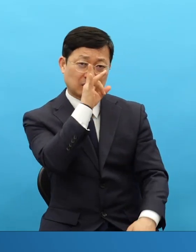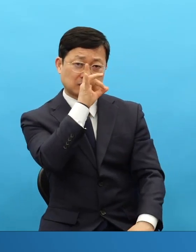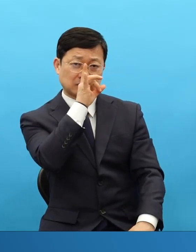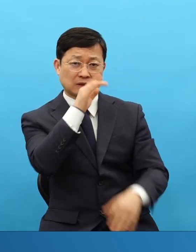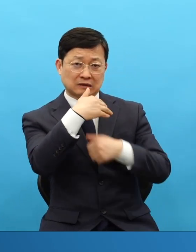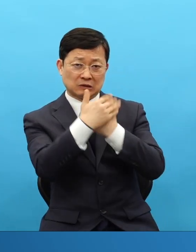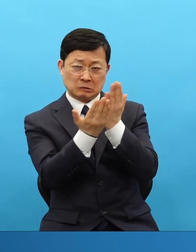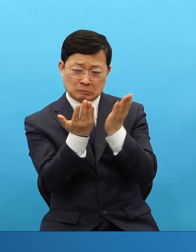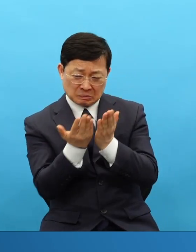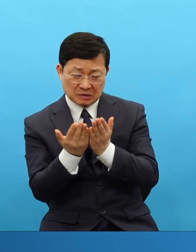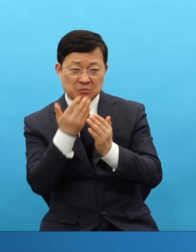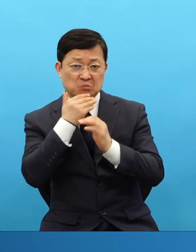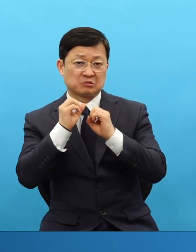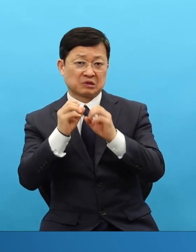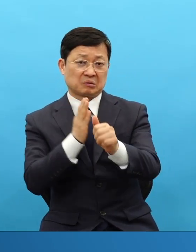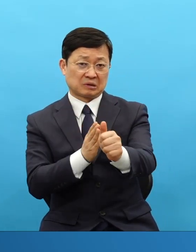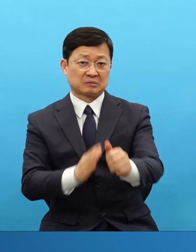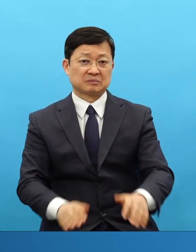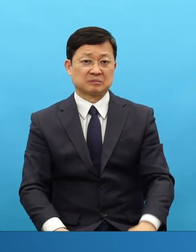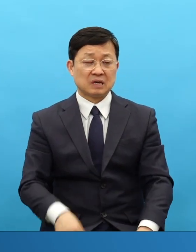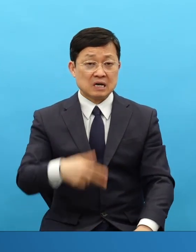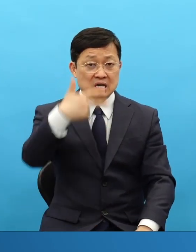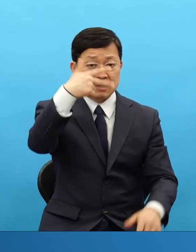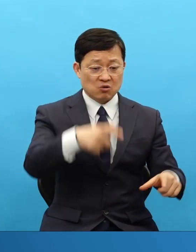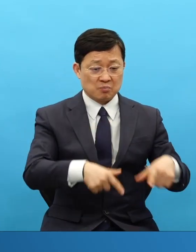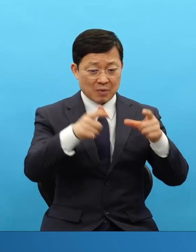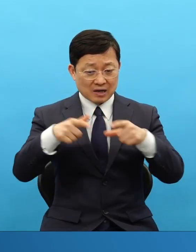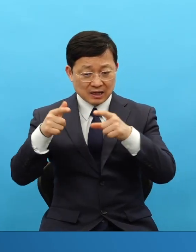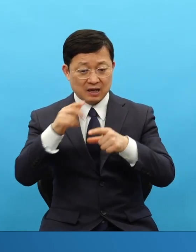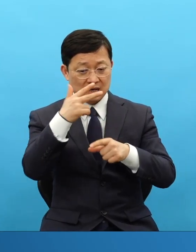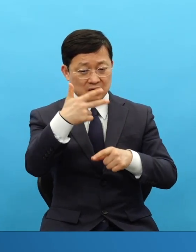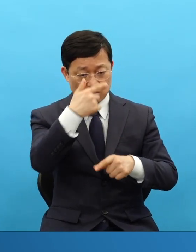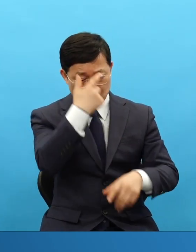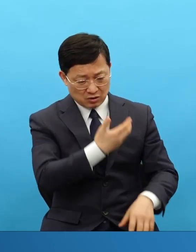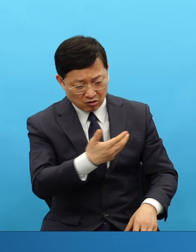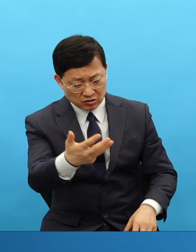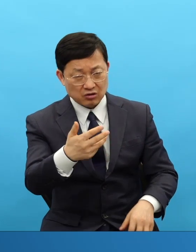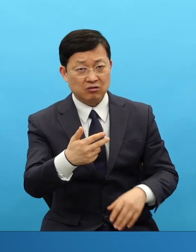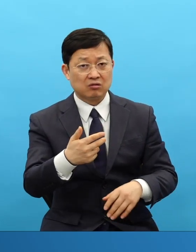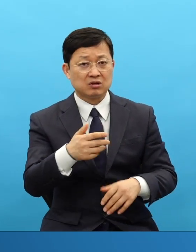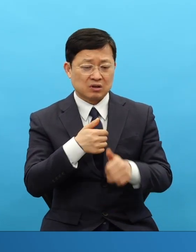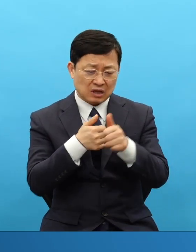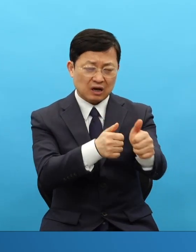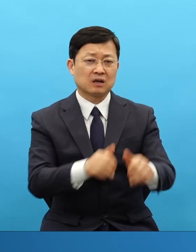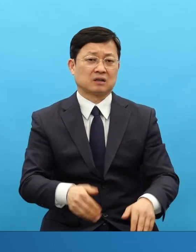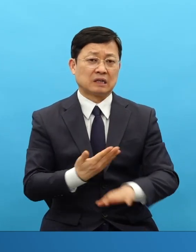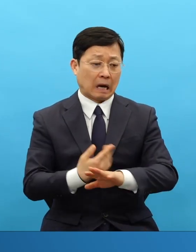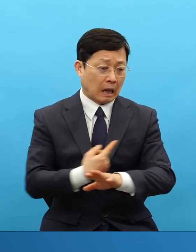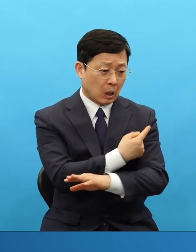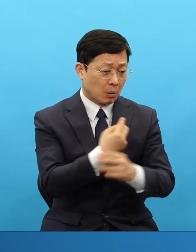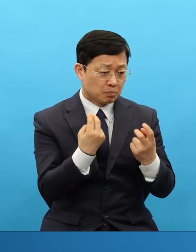그래서 여러분 진짜 일곱 망대 여정 이증표를 하지 않으면 못해요